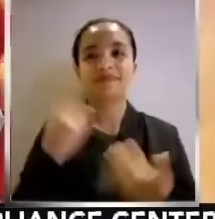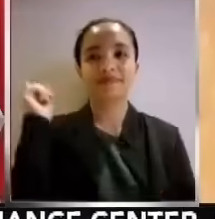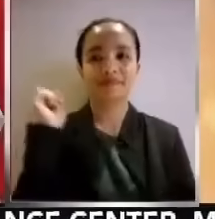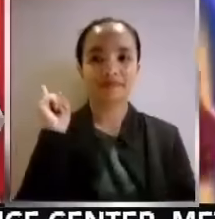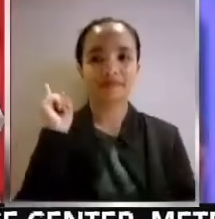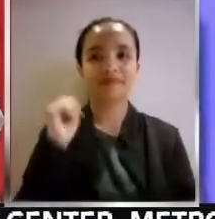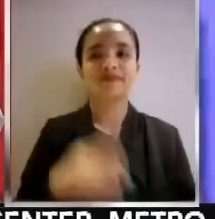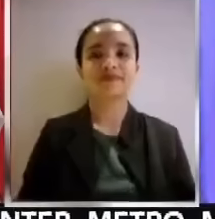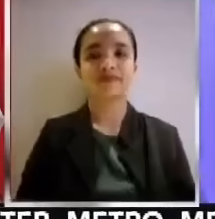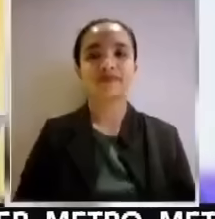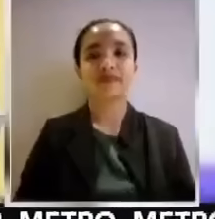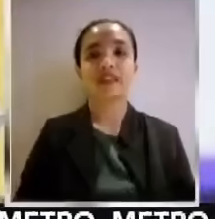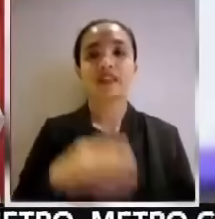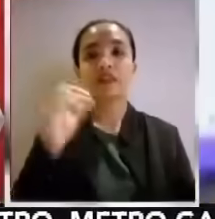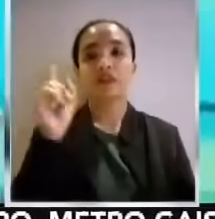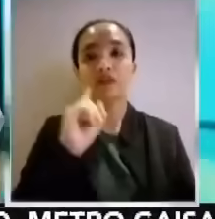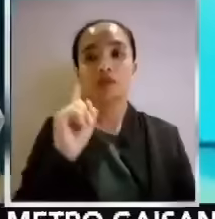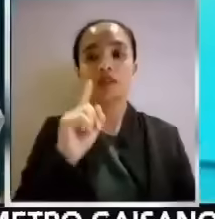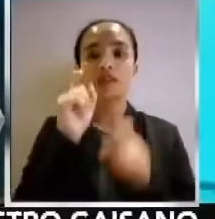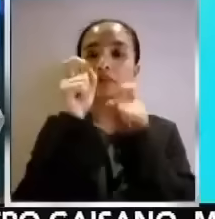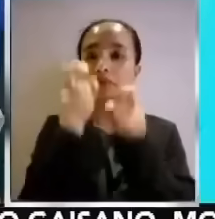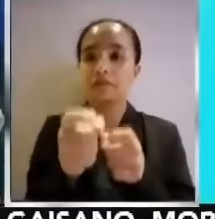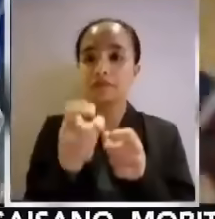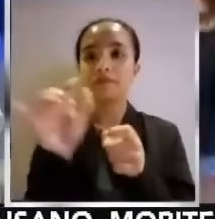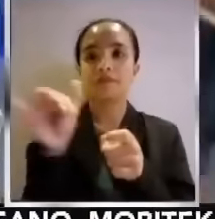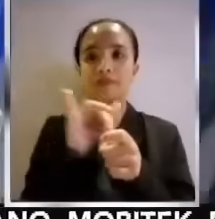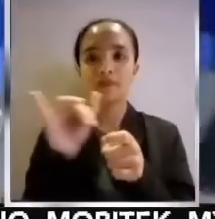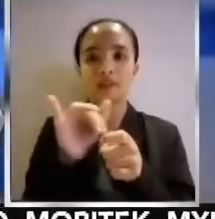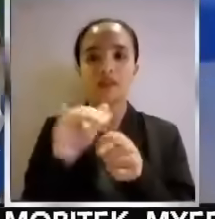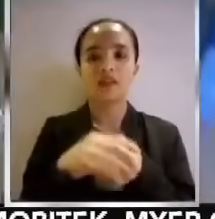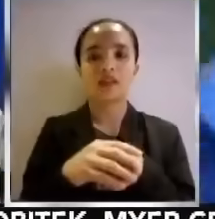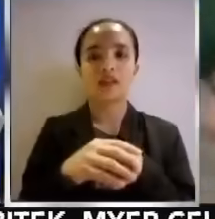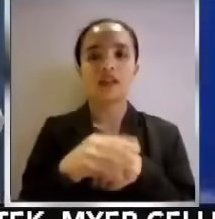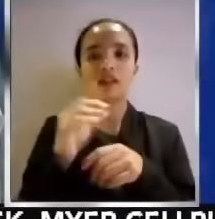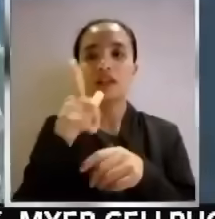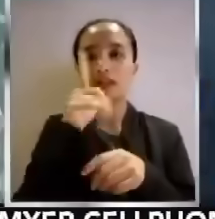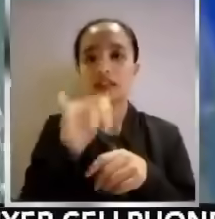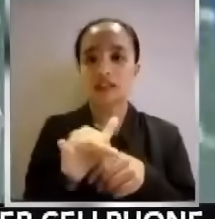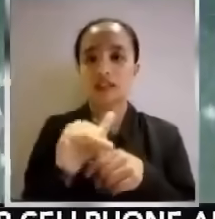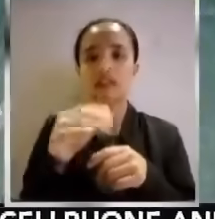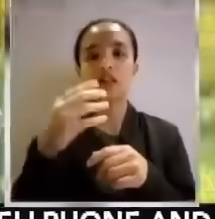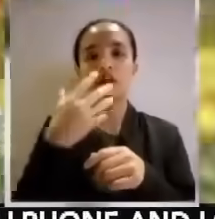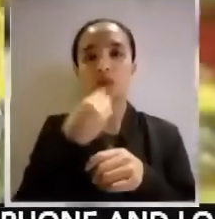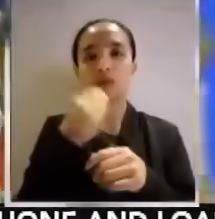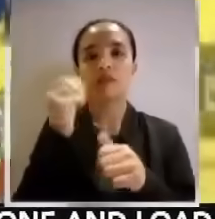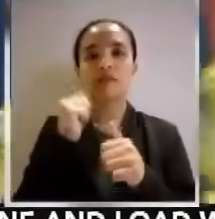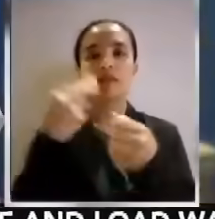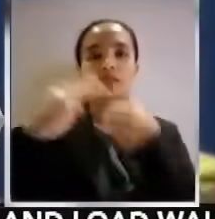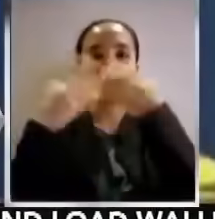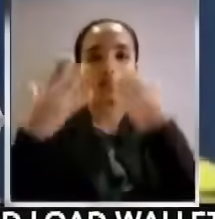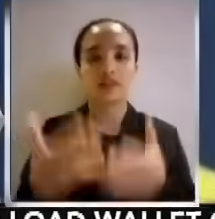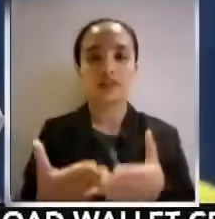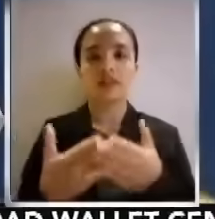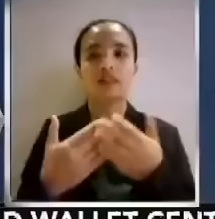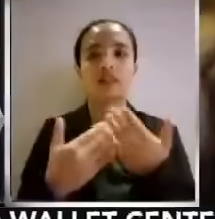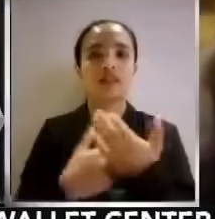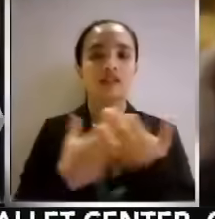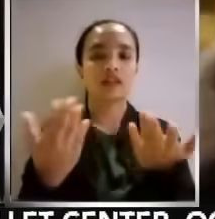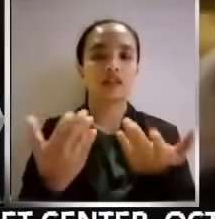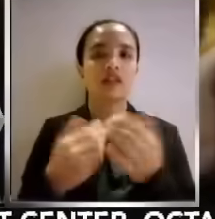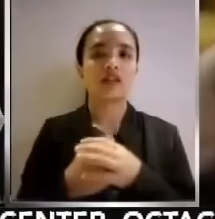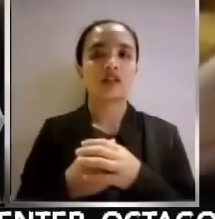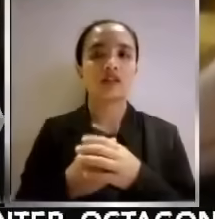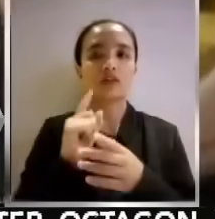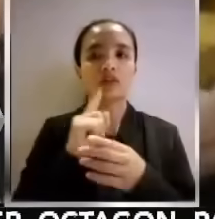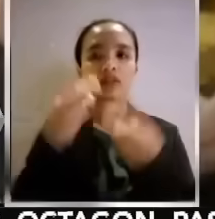mga premyo, pa-premyo rin ang mga masaswerteng contestant sa mga games na nagpa-good vibe sa mga